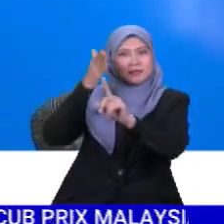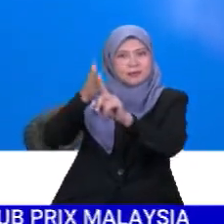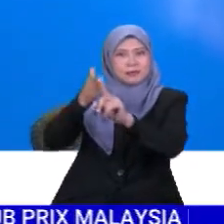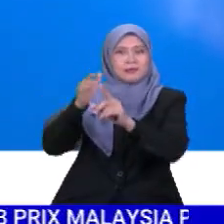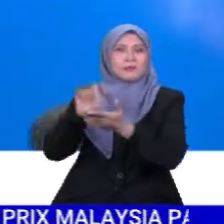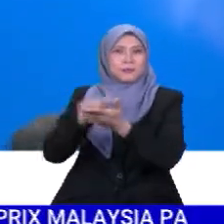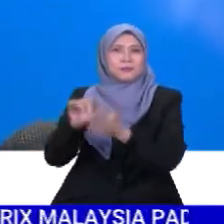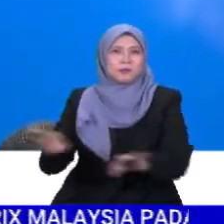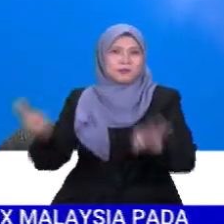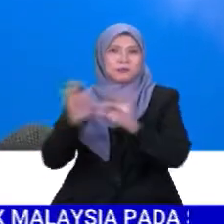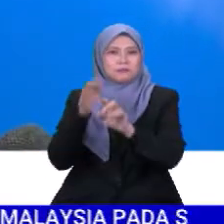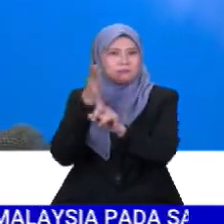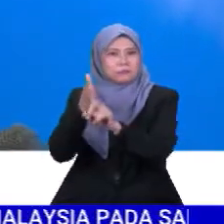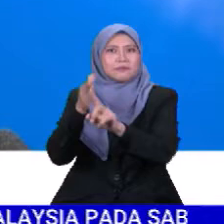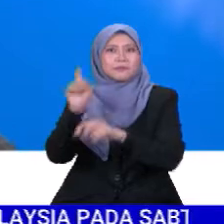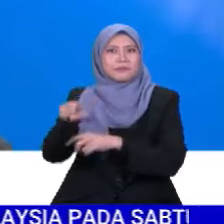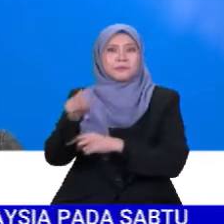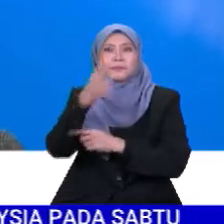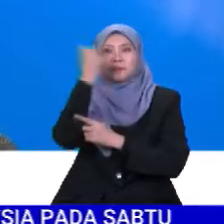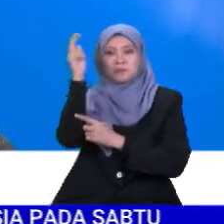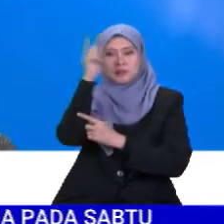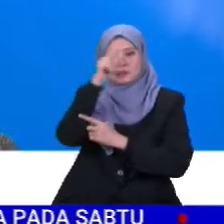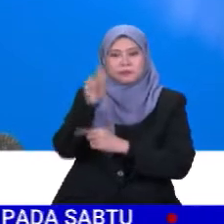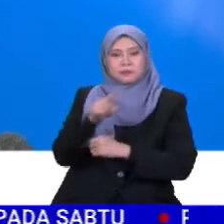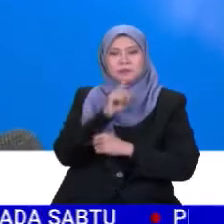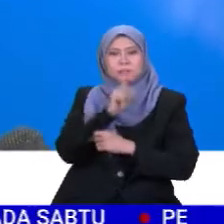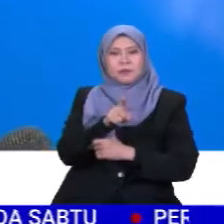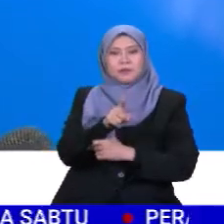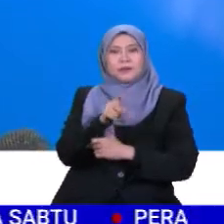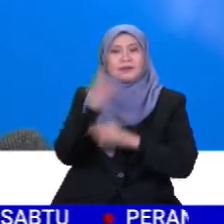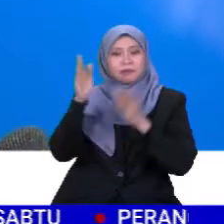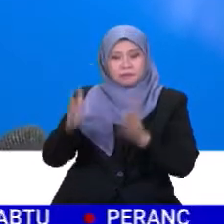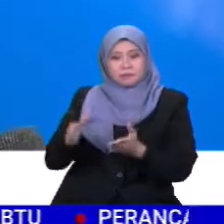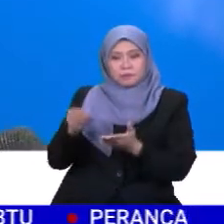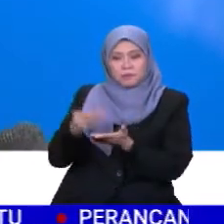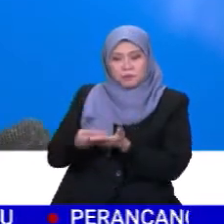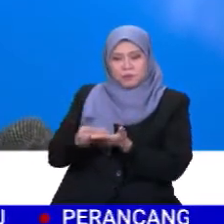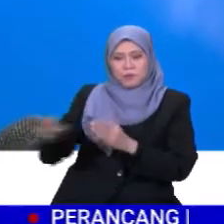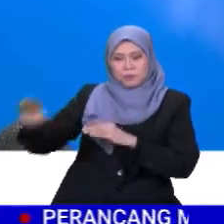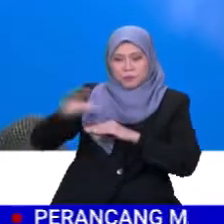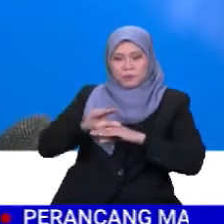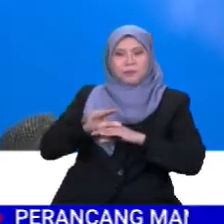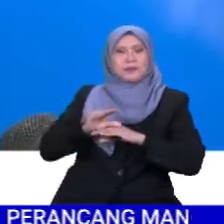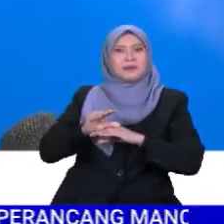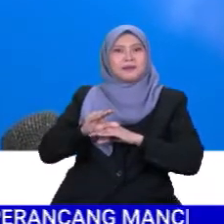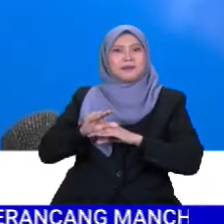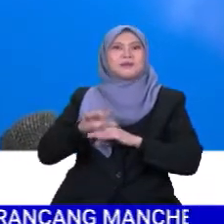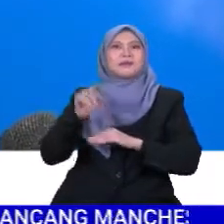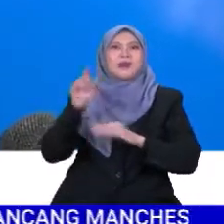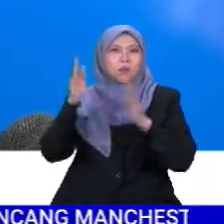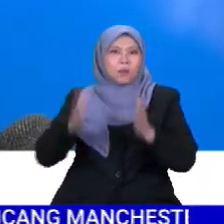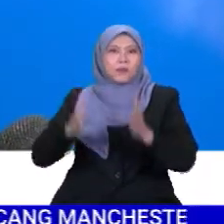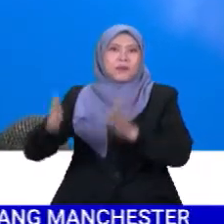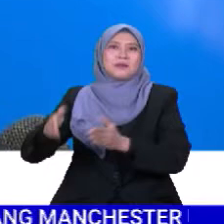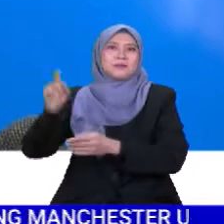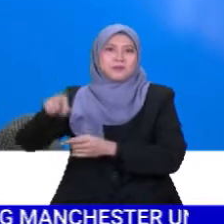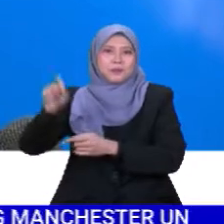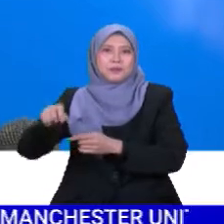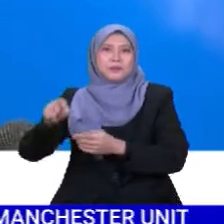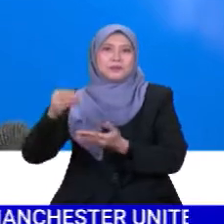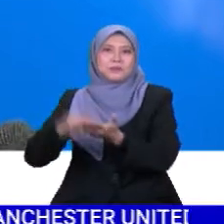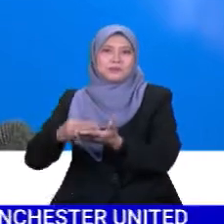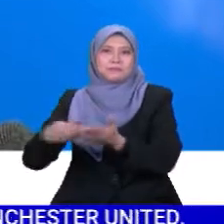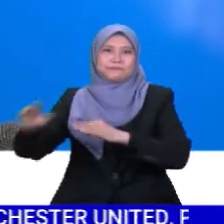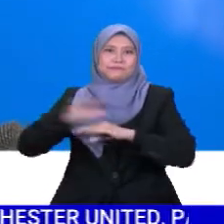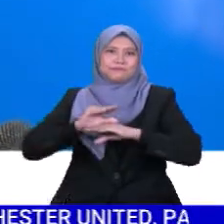diperlukan. Dan kerajaan mesti memastikan subsidi ini sampai terus kepada pihak yang ataupun golongan yang benar-benar memerlukan subsidi tersebut.